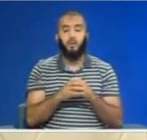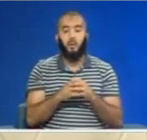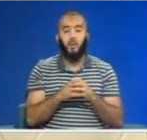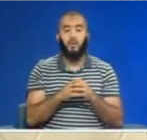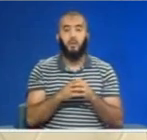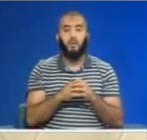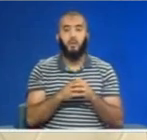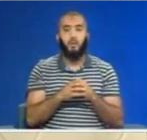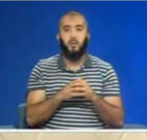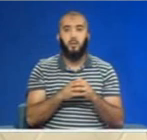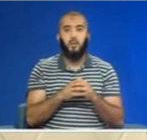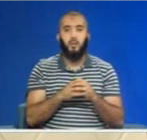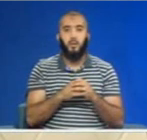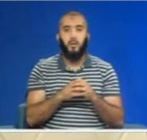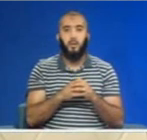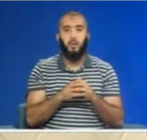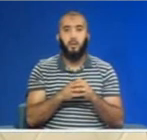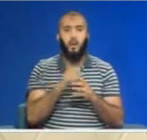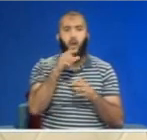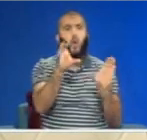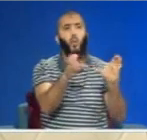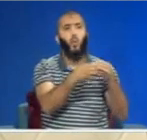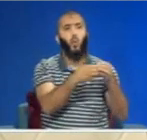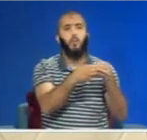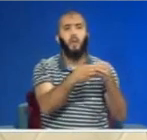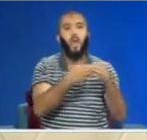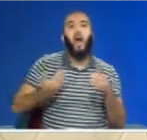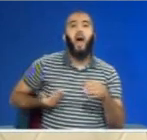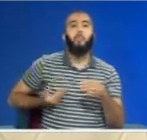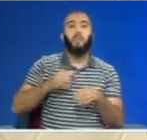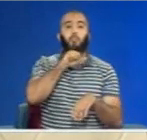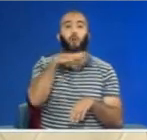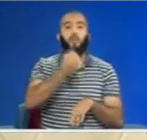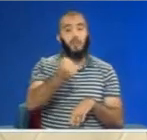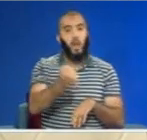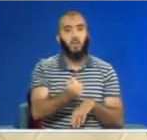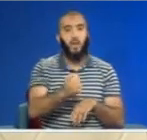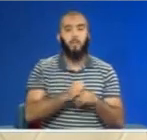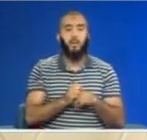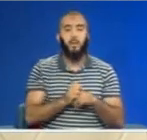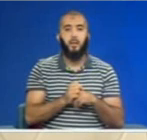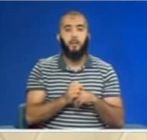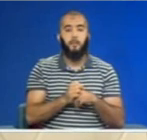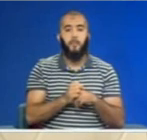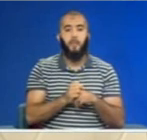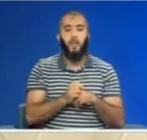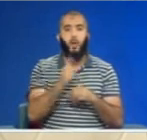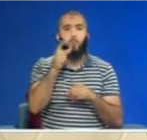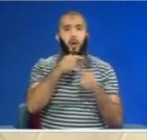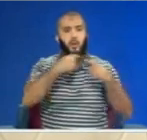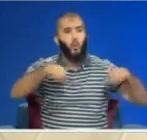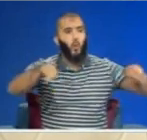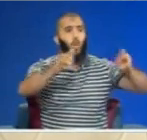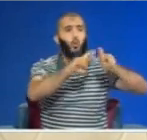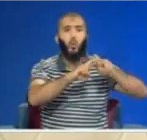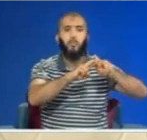بن الجراح، يعني ثلة من النخبة من الصحابة رضي الله تعالى عنهم. فاجتمعوا في